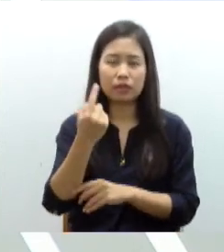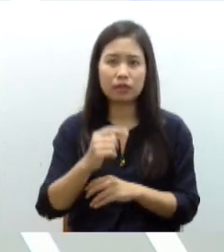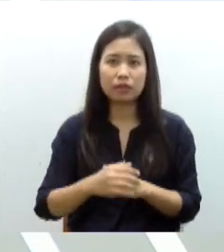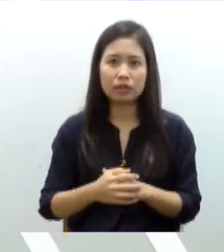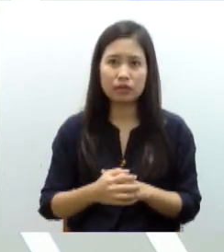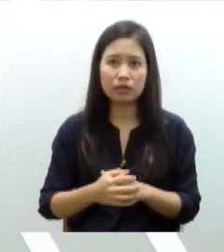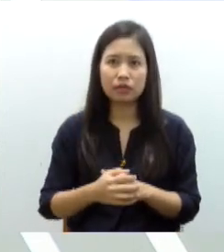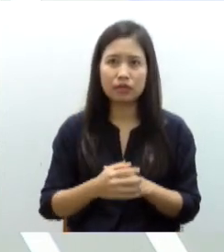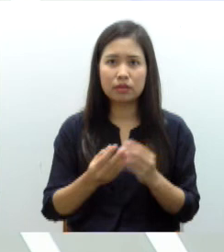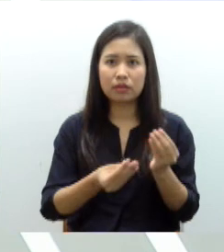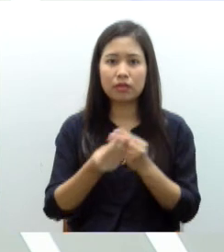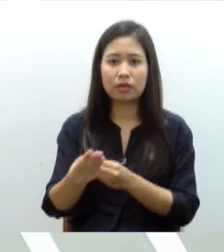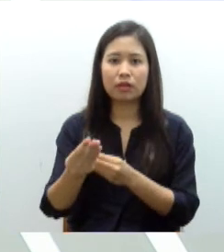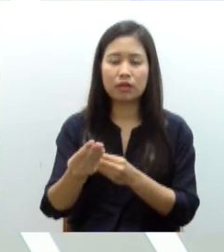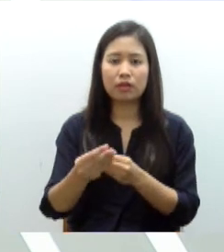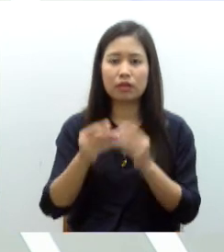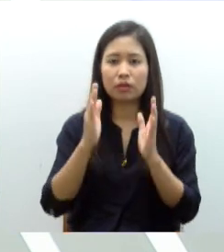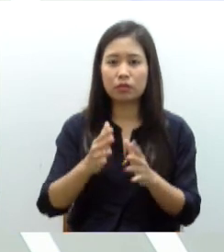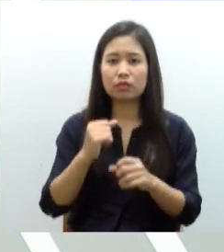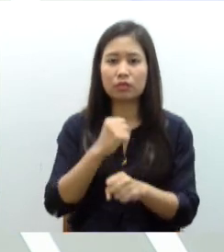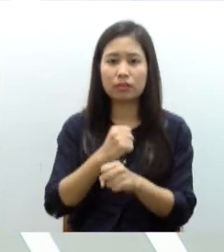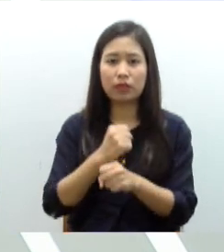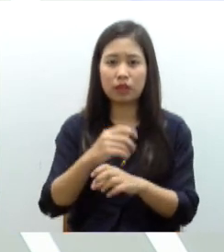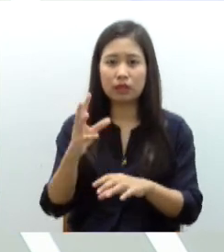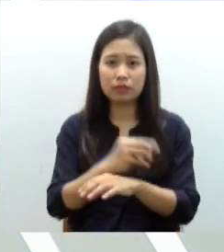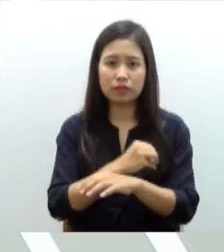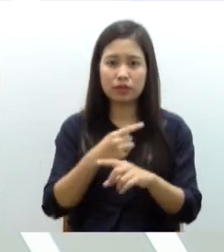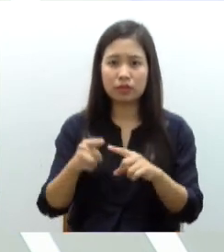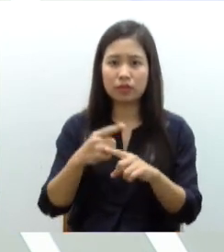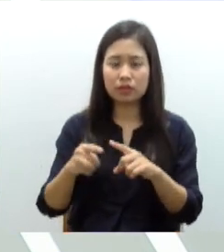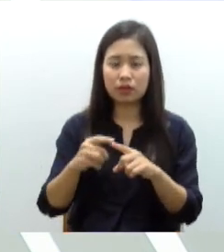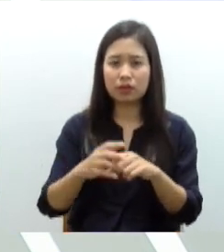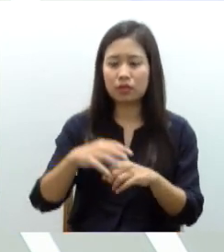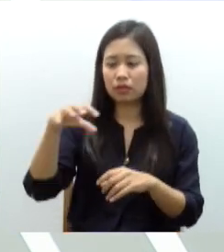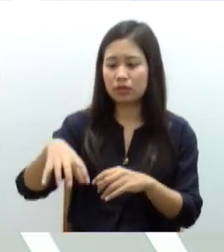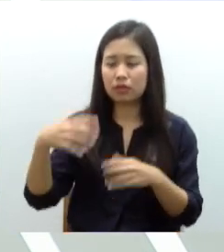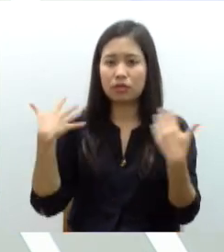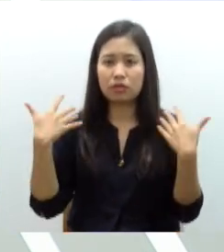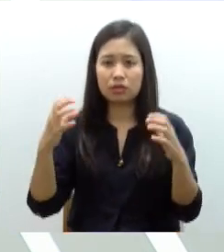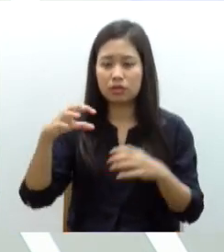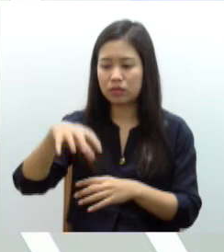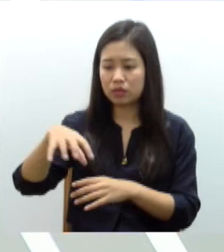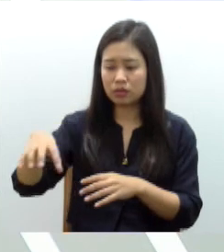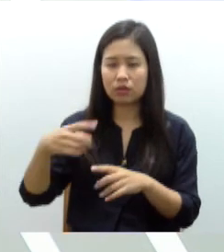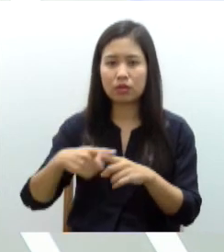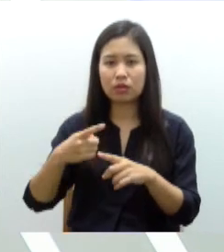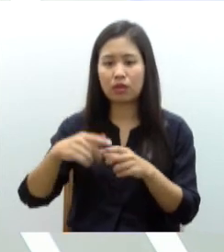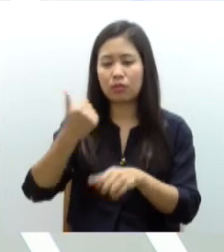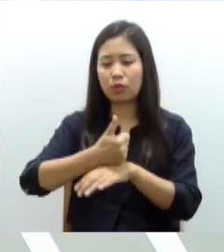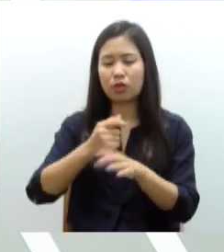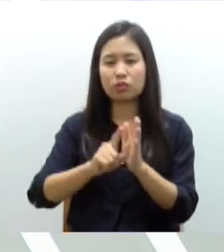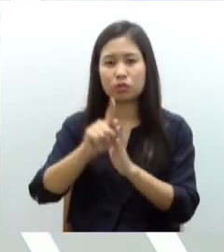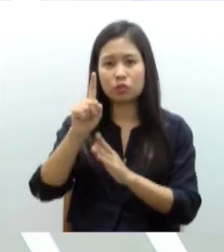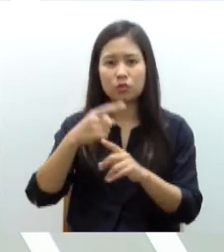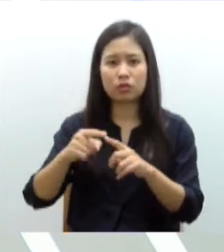ากำหนดให้ผู้ดำรงตำแหน่งทางการเมืองนายกรัฐมนตรีนายกรัฐมนตรีส.ส.ส.ว.รวมถึงผู้ดำรงตำแหน่งระดับสูงนะครับปลัดกระทรวง